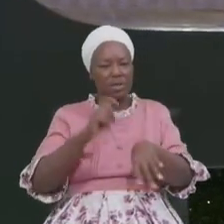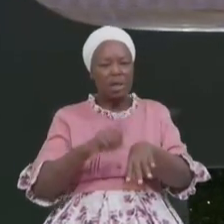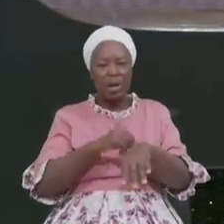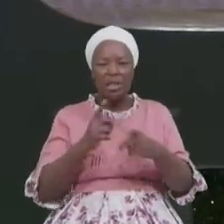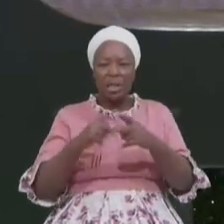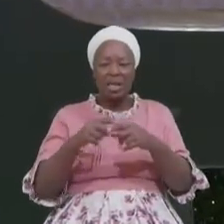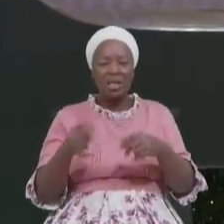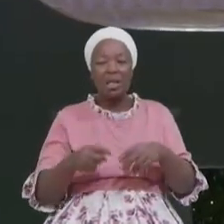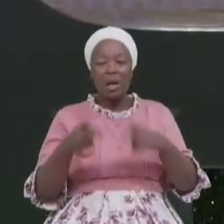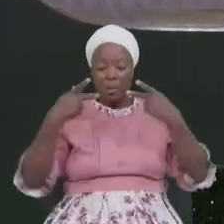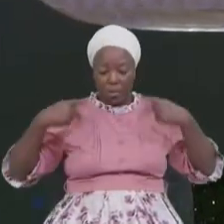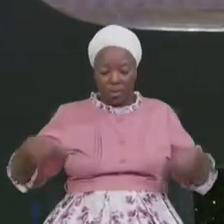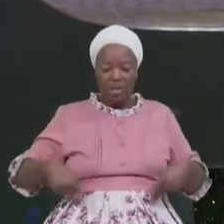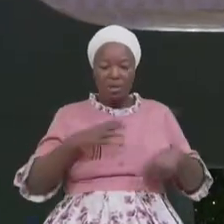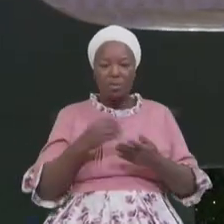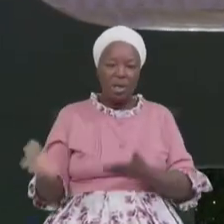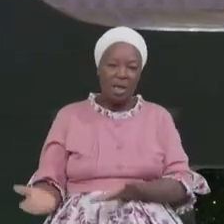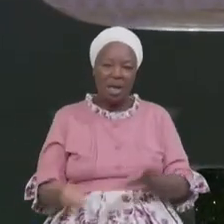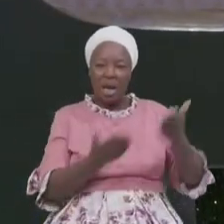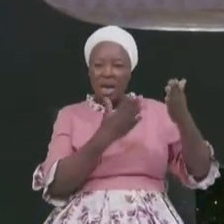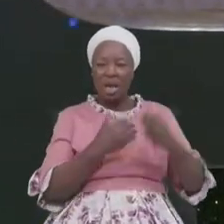Et les sacrificateurs porteront